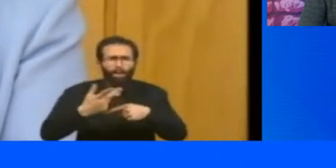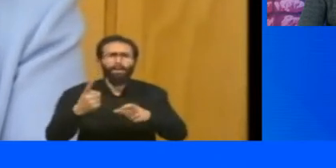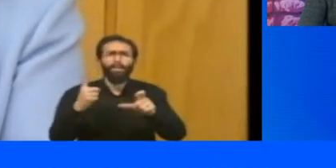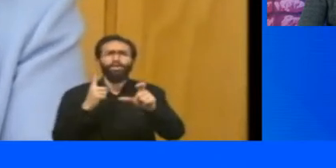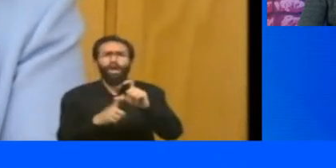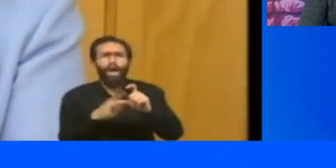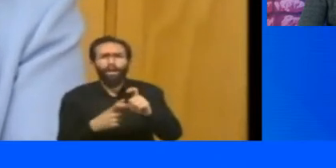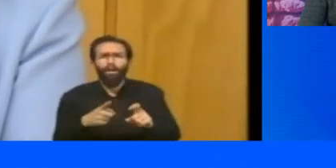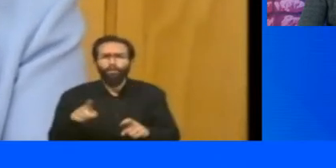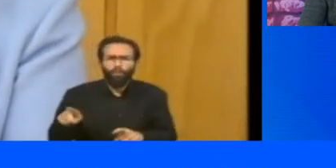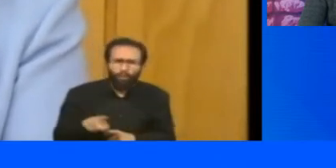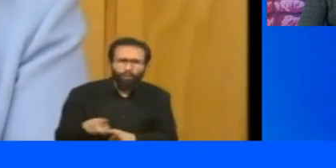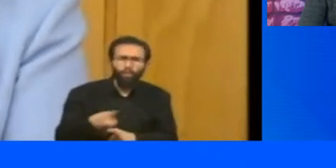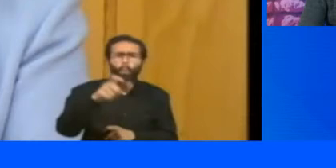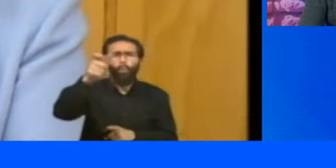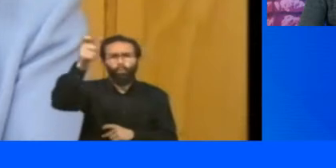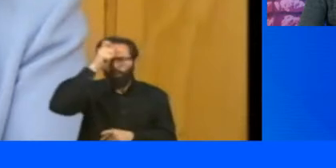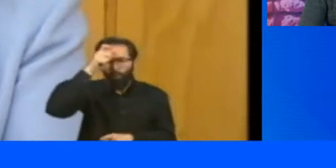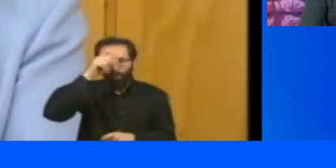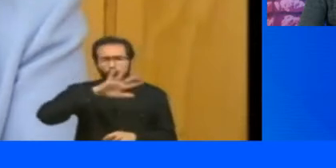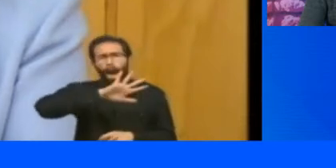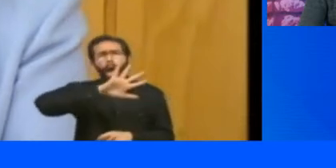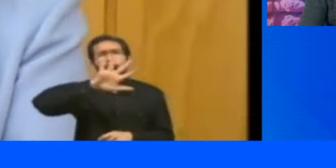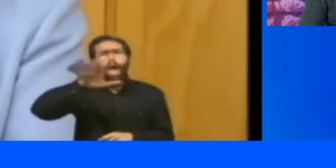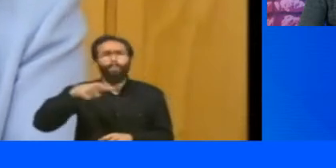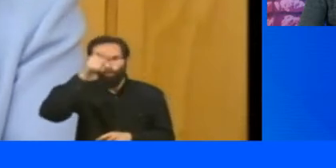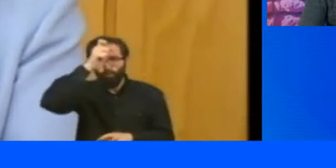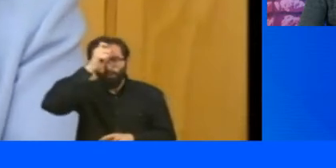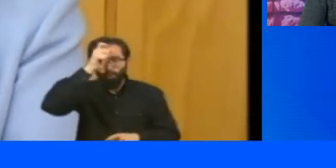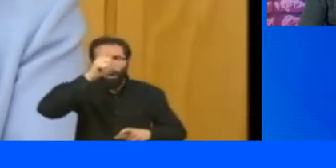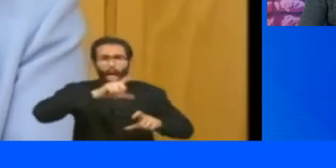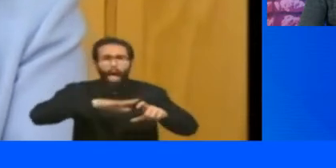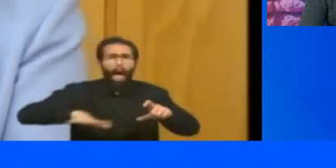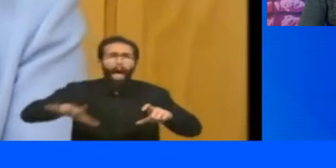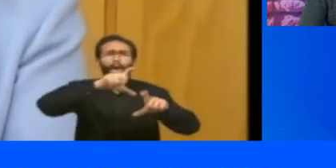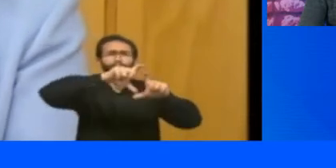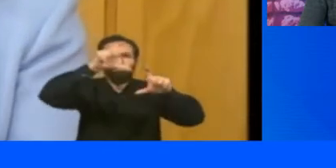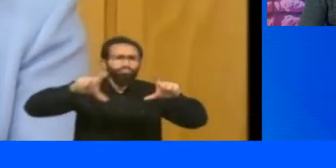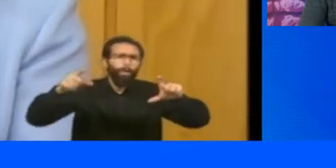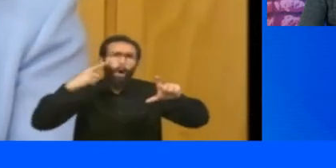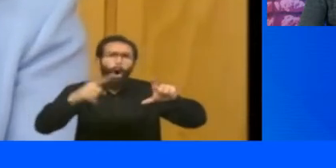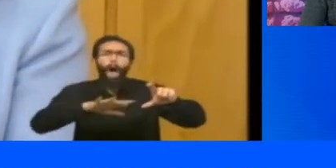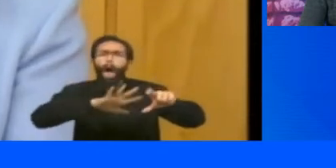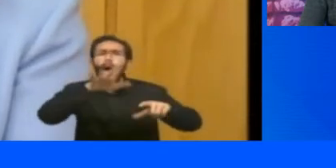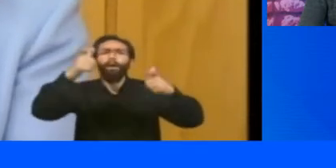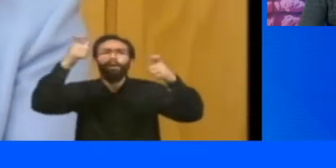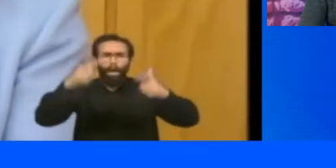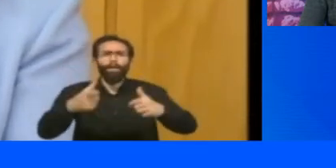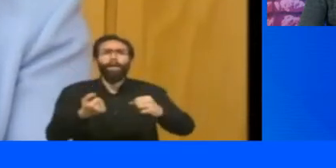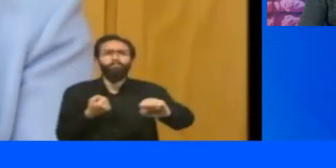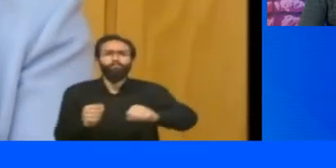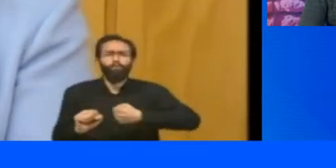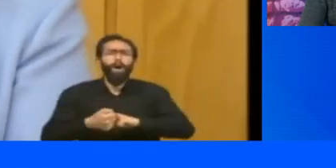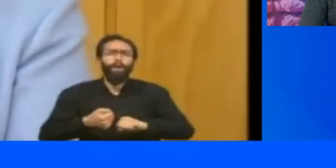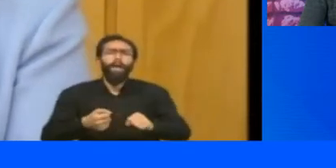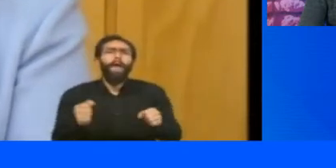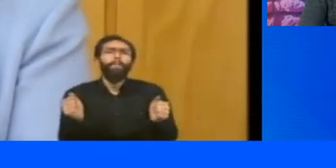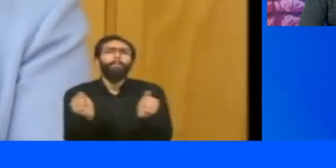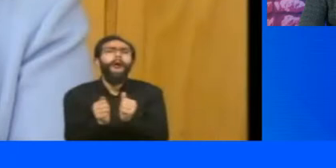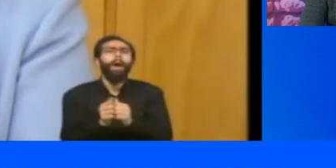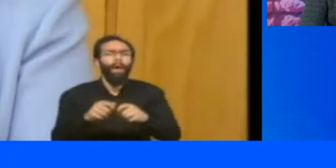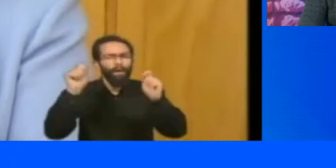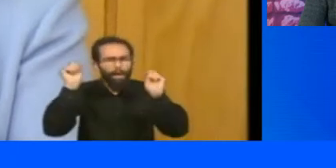Türküyle, Kürdüyle, Türkiye'nin her yerinde, her alanda bu mücadeleyi yürüteceğimize söz